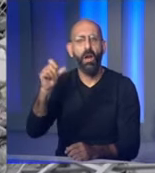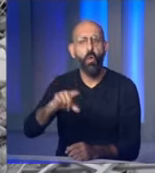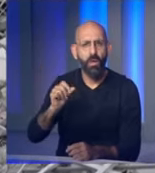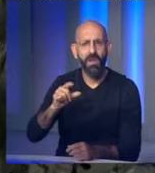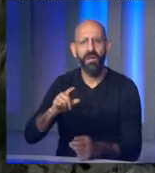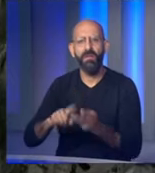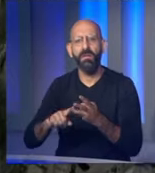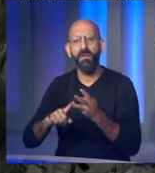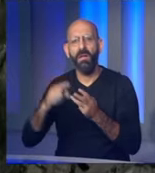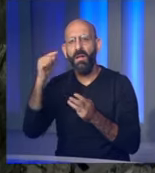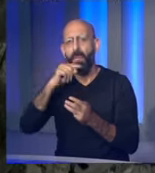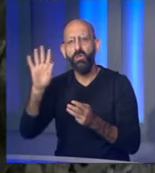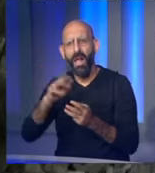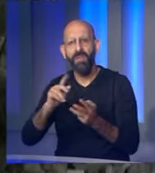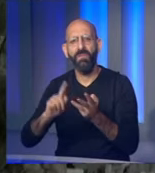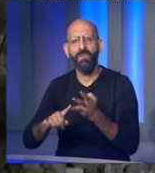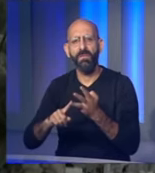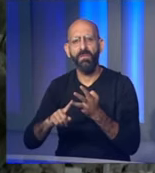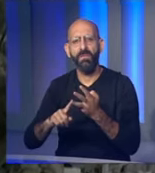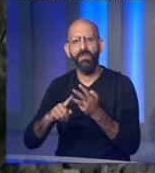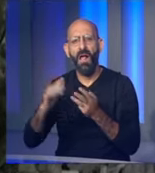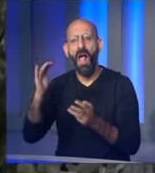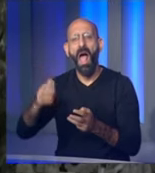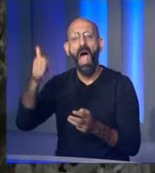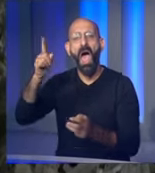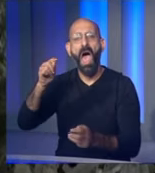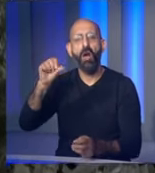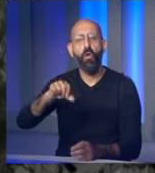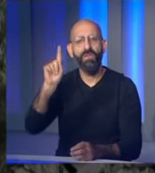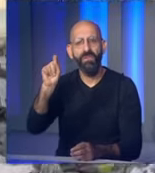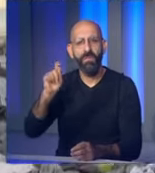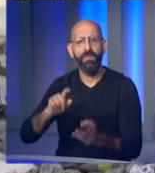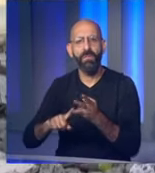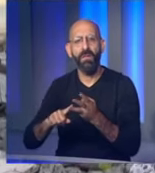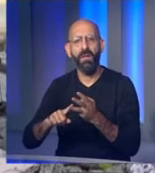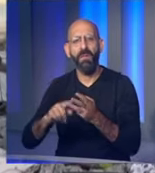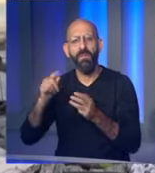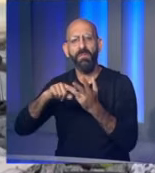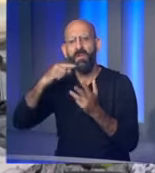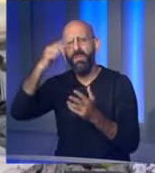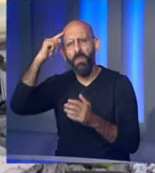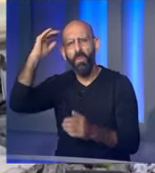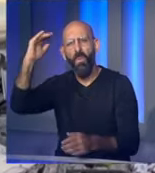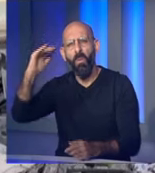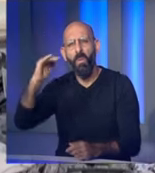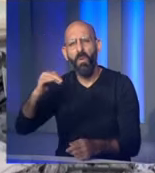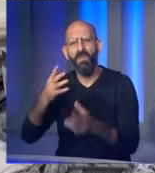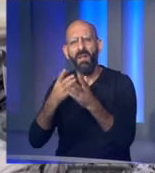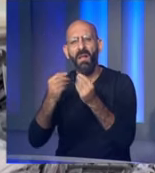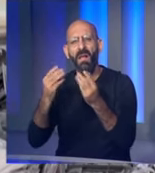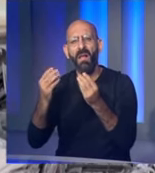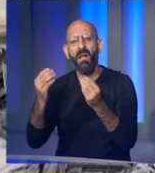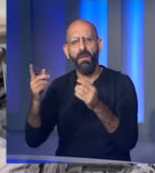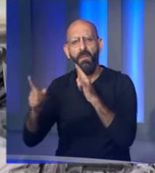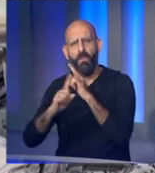السلوقي ابيخه كفرصير حريس ارنون حبوش كفرتبنيت جبشيت كفررمان مرج حروف البيسريه